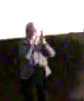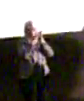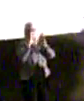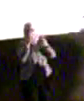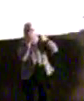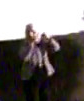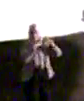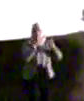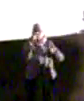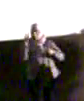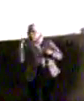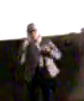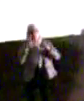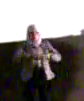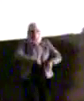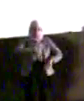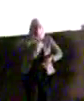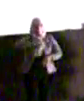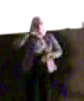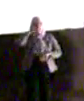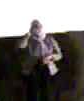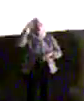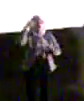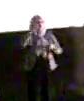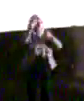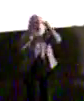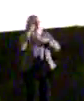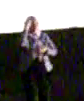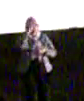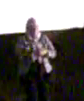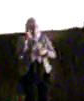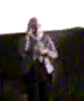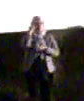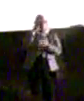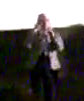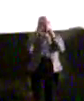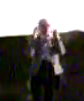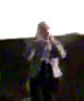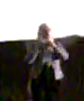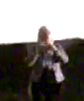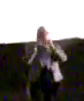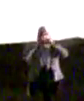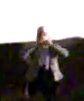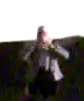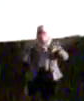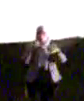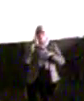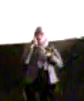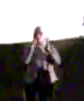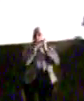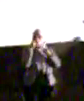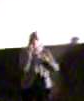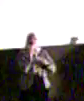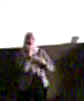المهينة للكرامة البشرية وللذات البشرية، فسلطنا الضوء على قمعيتها وفضحنا وحشيتها هذه